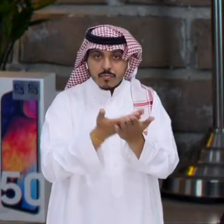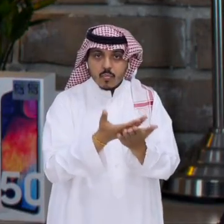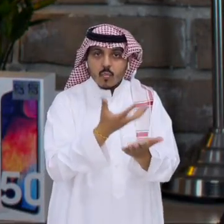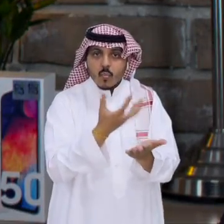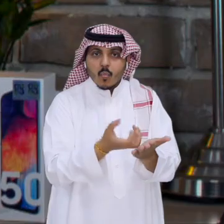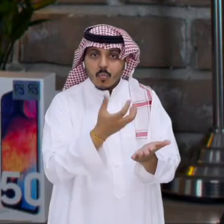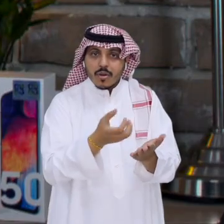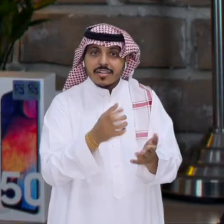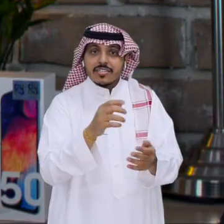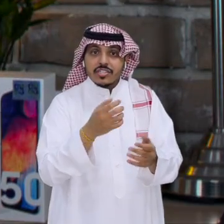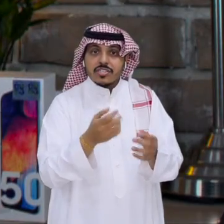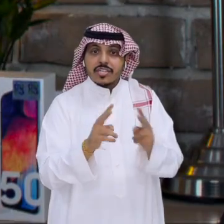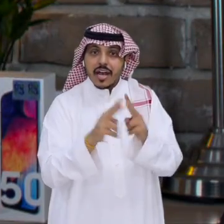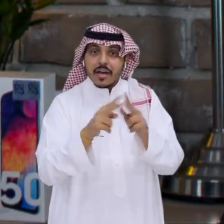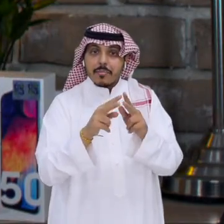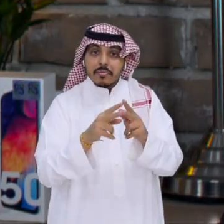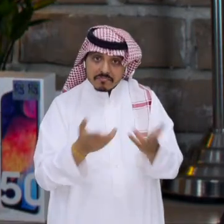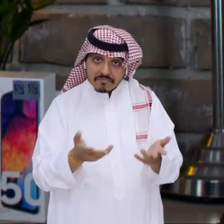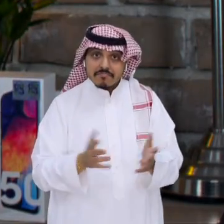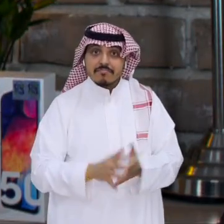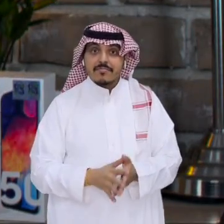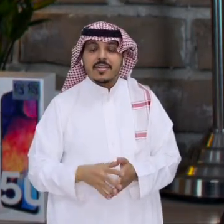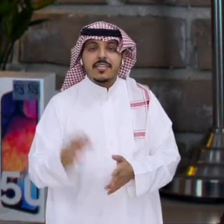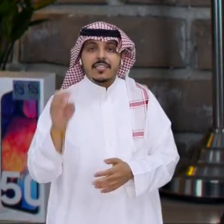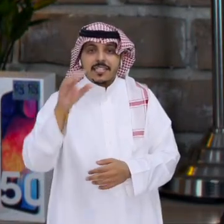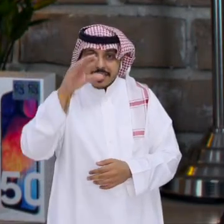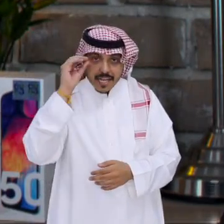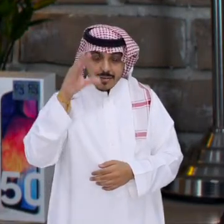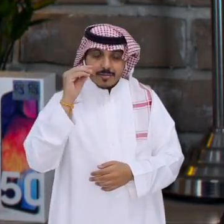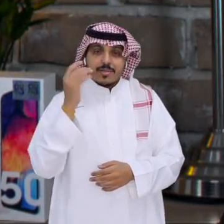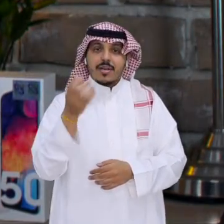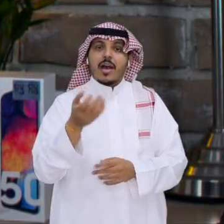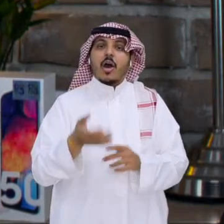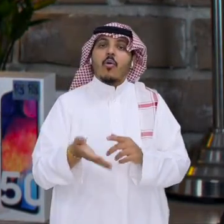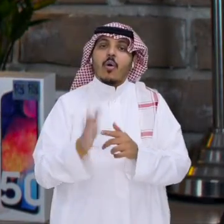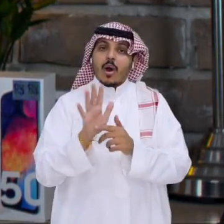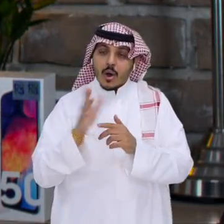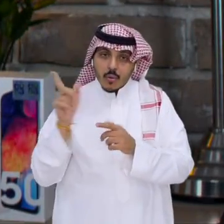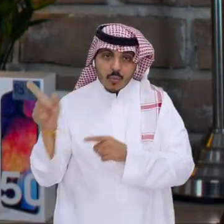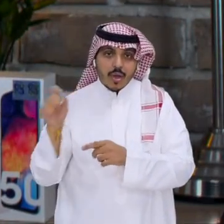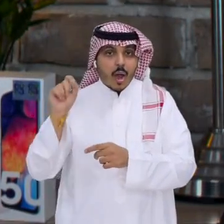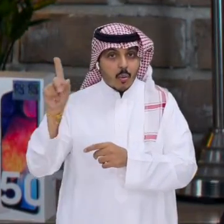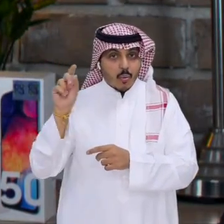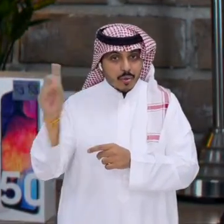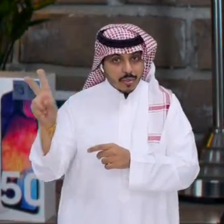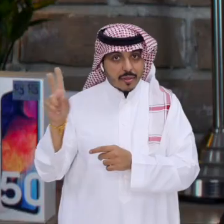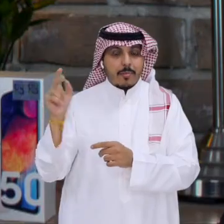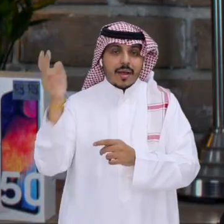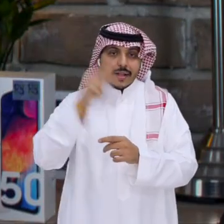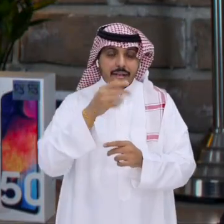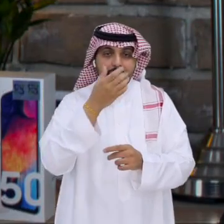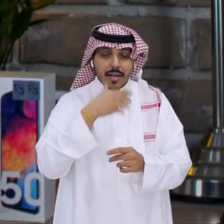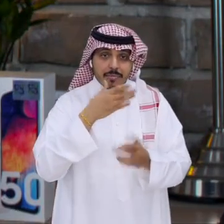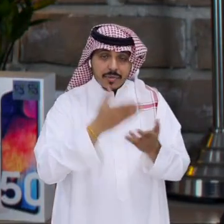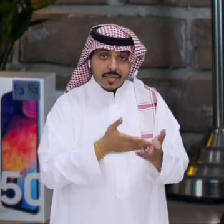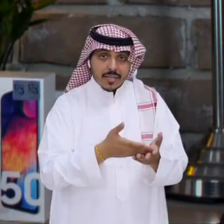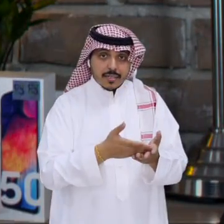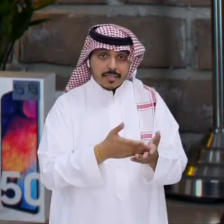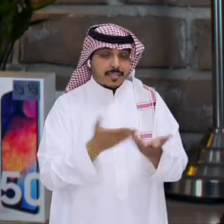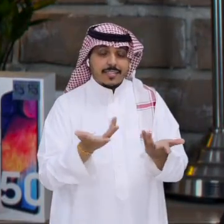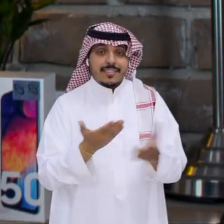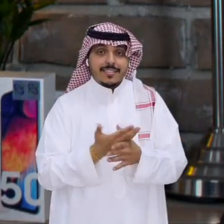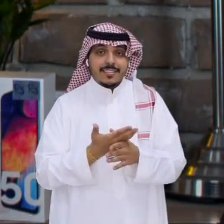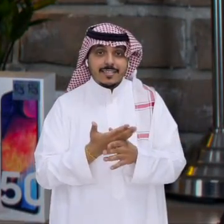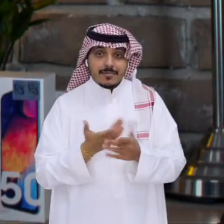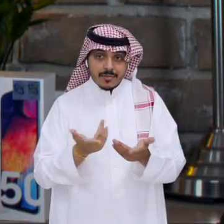فهذه الإمكانية ليش جت عند سامسونج وهواوي وجت عند أبل؟ ليش طلعتها الشركات تباعاً؟ لأنه هذه أحد